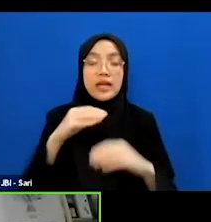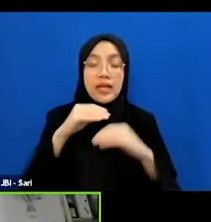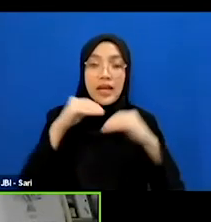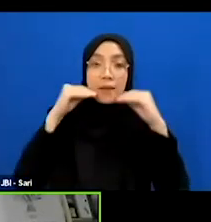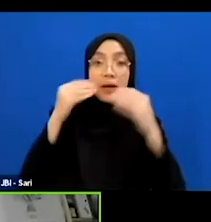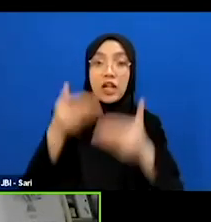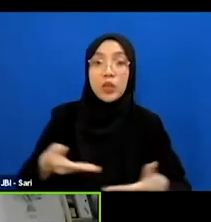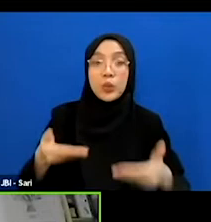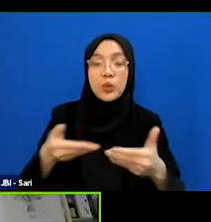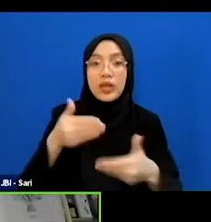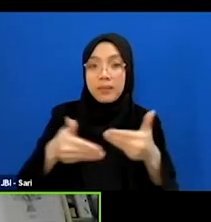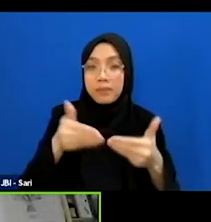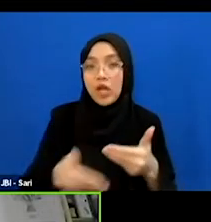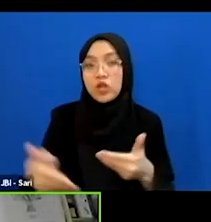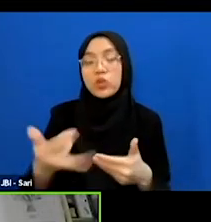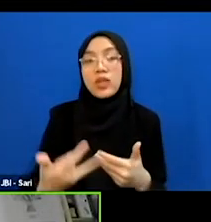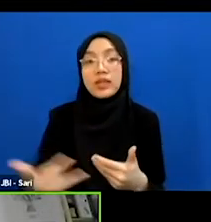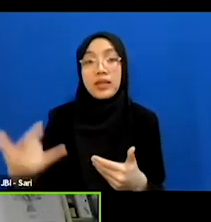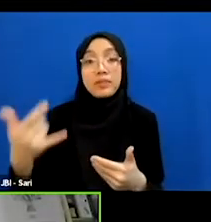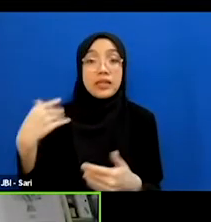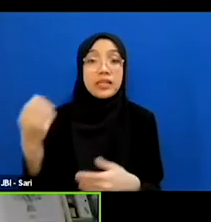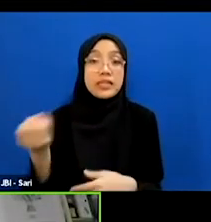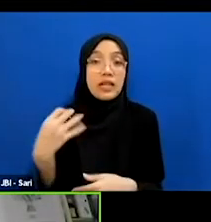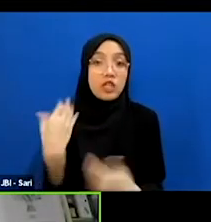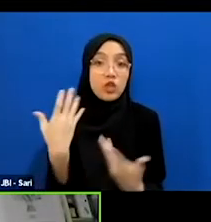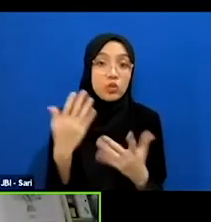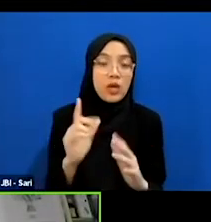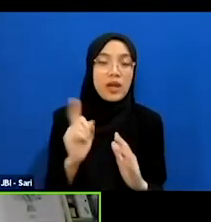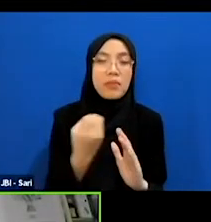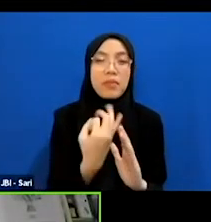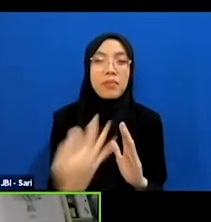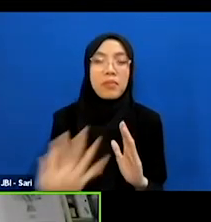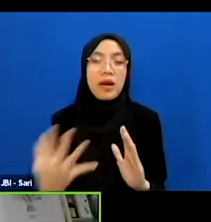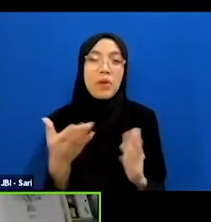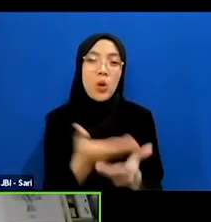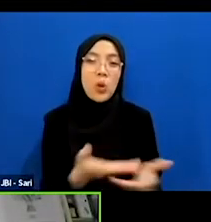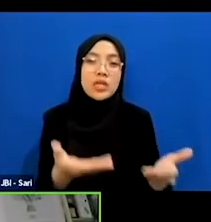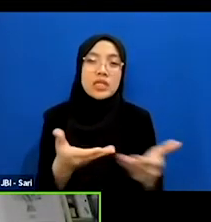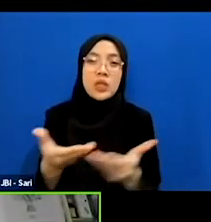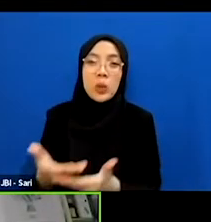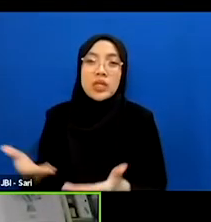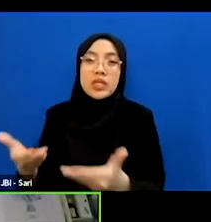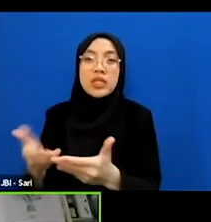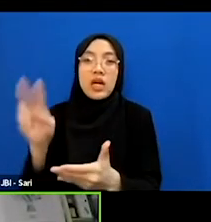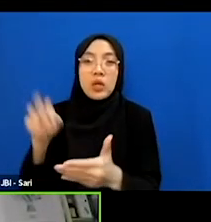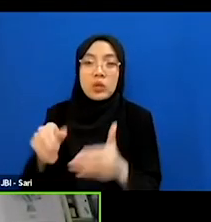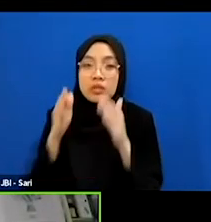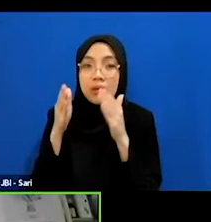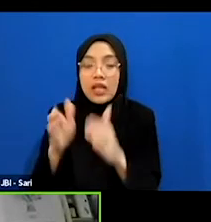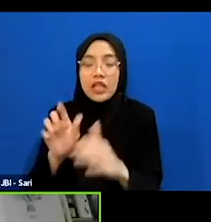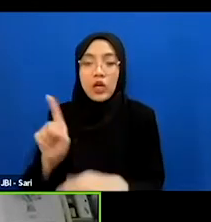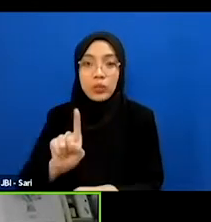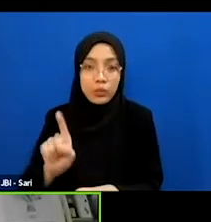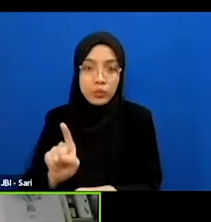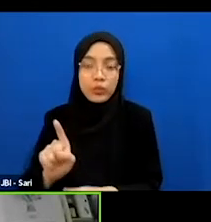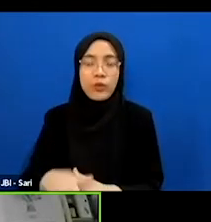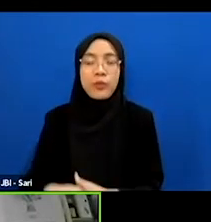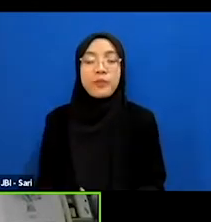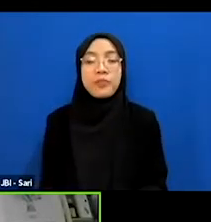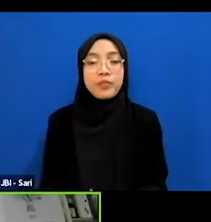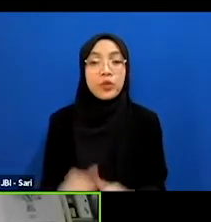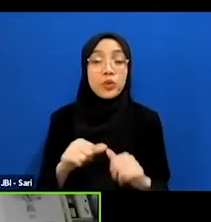namun Teddy bacanya juga menyebutkan bahwa tentunya ada beberapa enabling conditions yang perlu diperhatikan dan kemudian